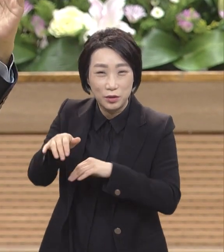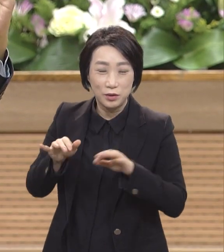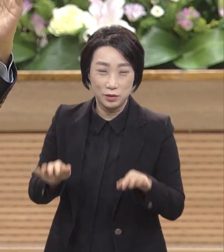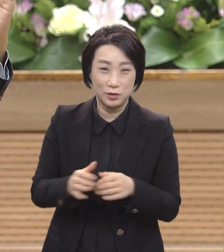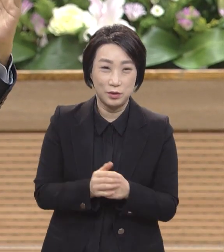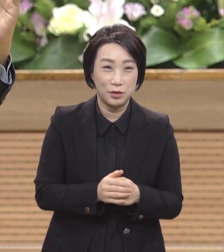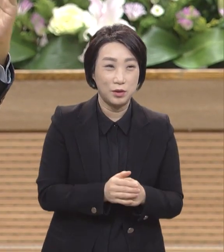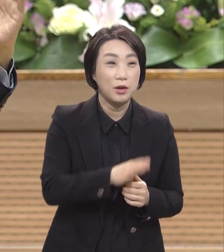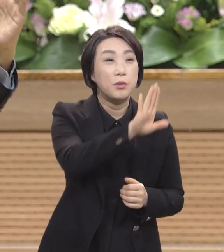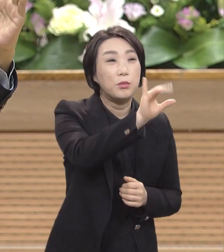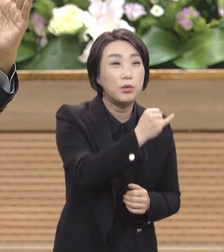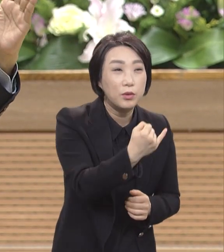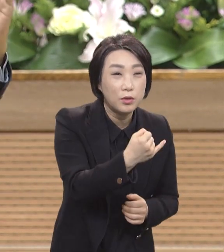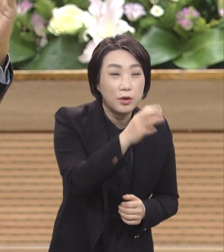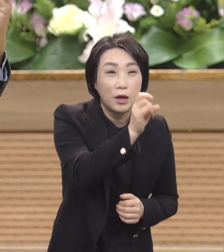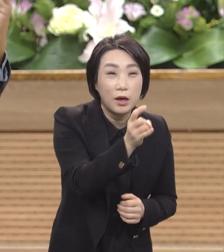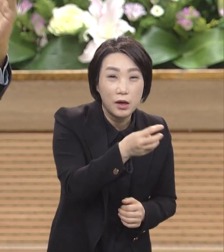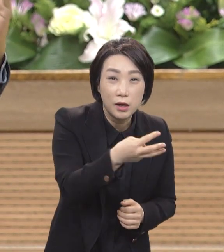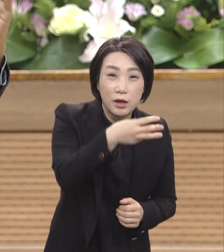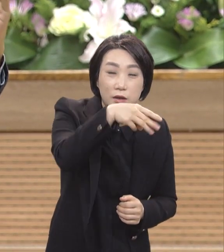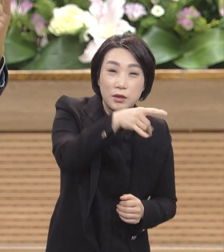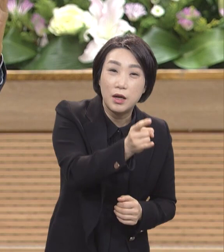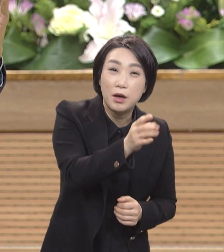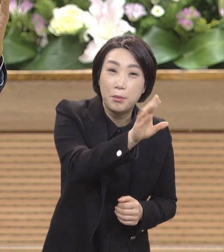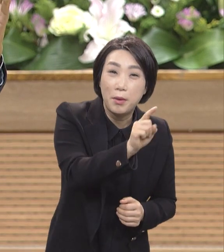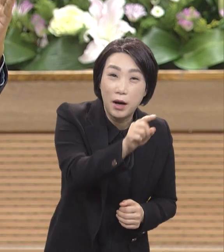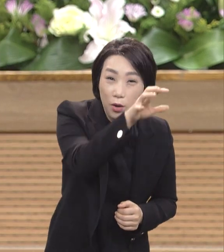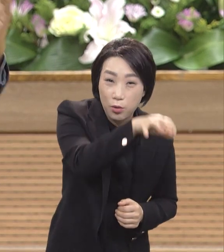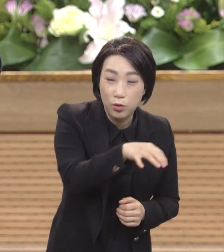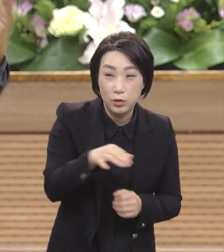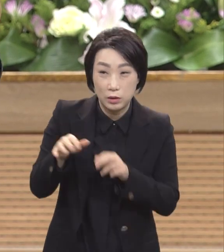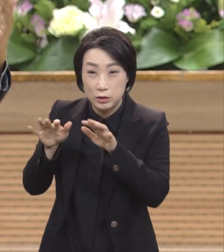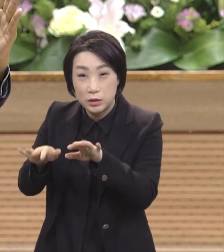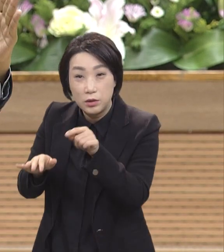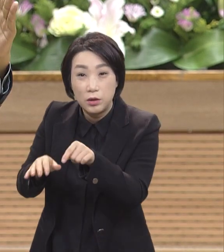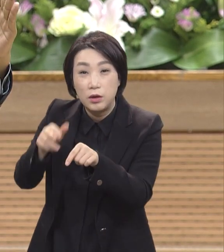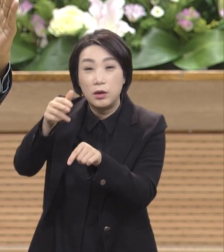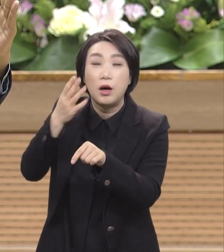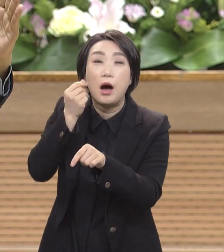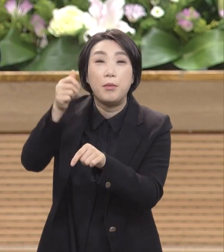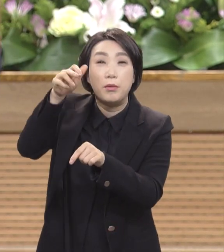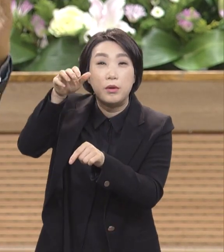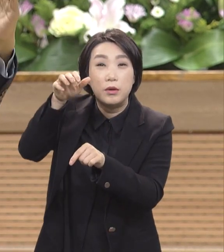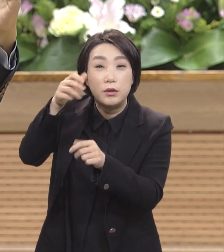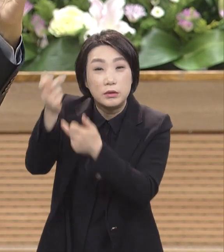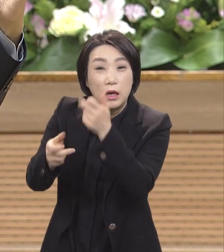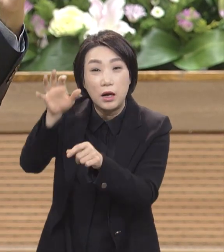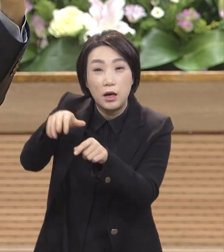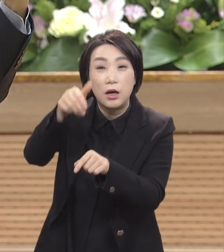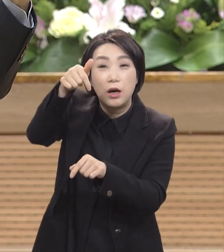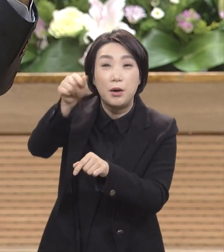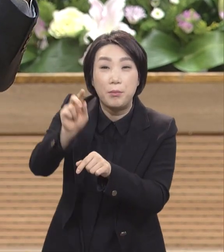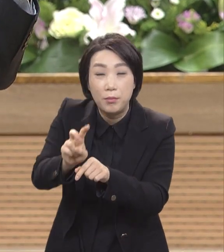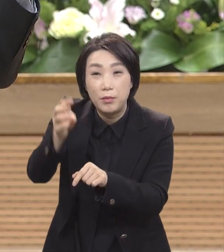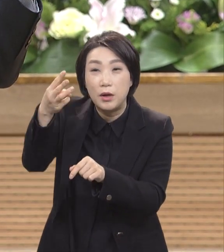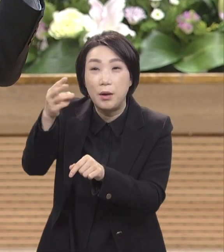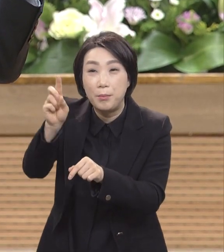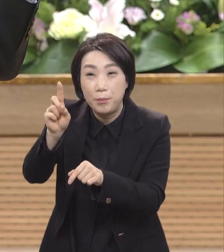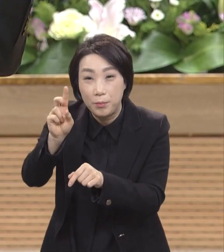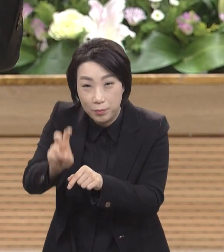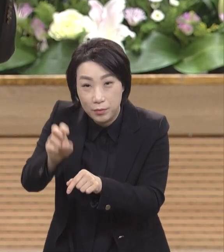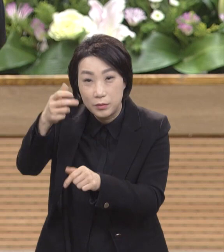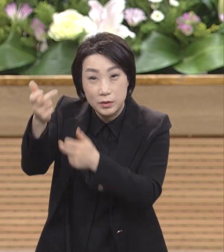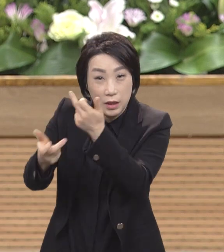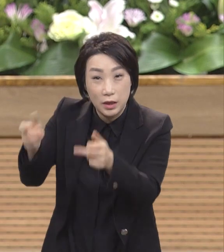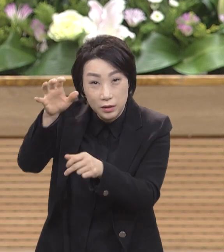그 감람산까지 지금 감람산이 거기가 모리아산이니까 거기 어디냐? 황공동 서 있는 그